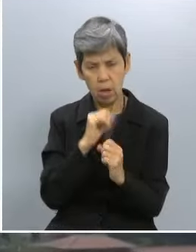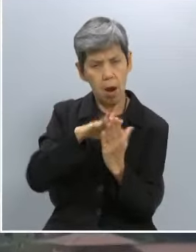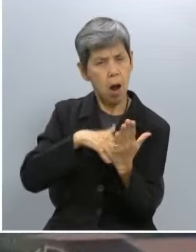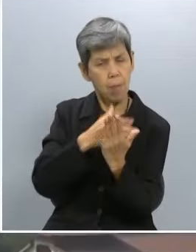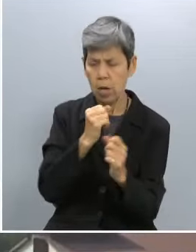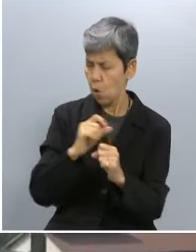ให้เสร็จภายใน 90